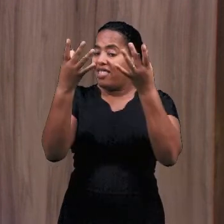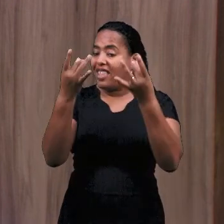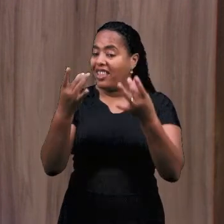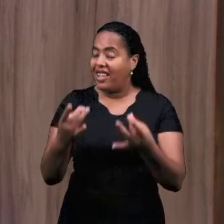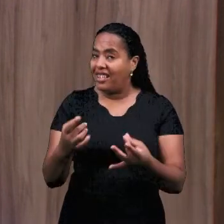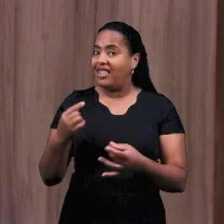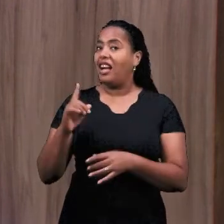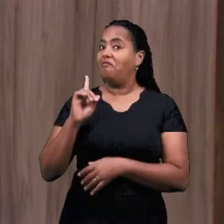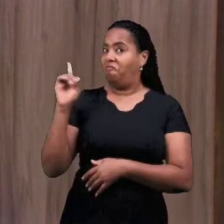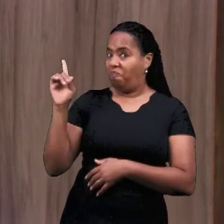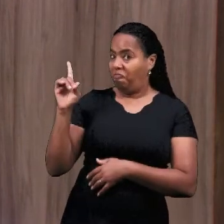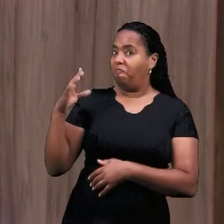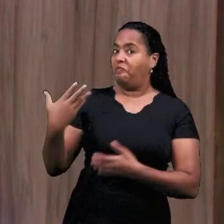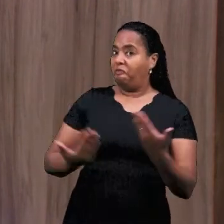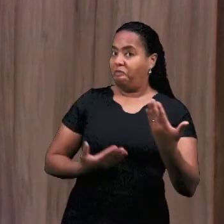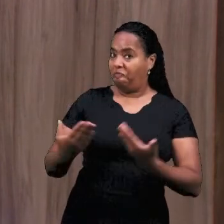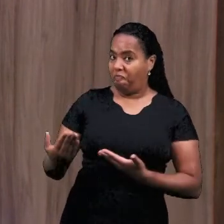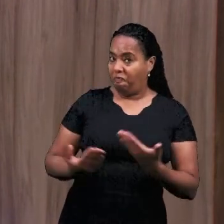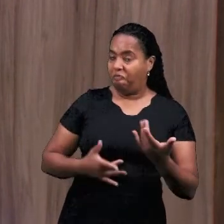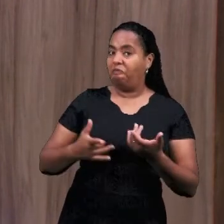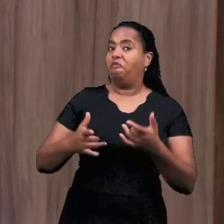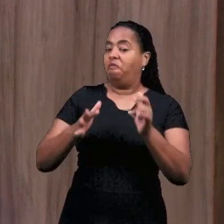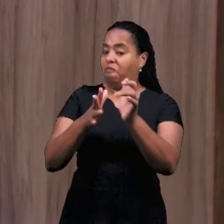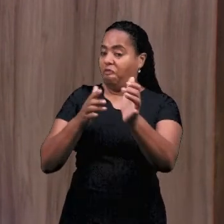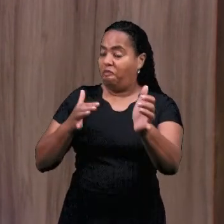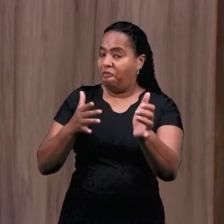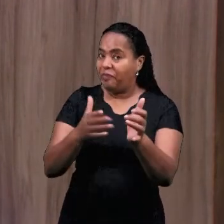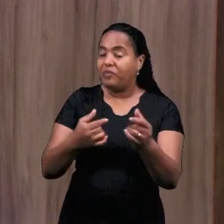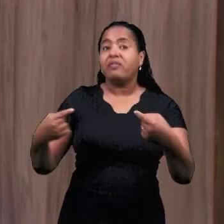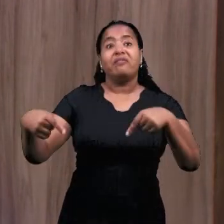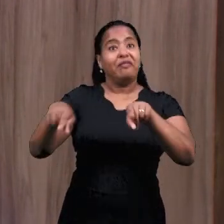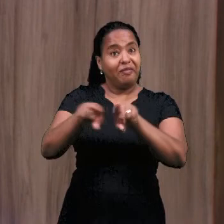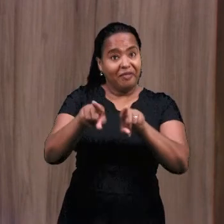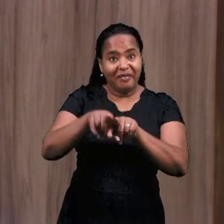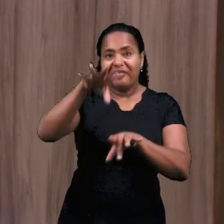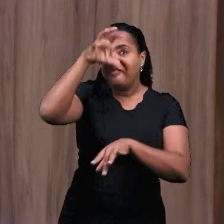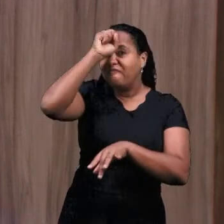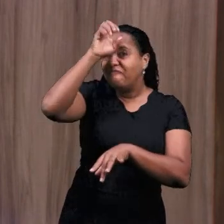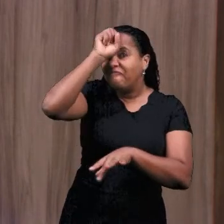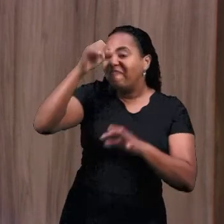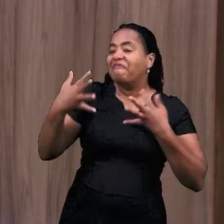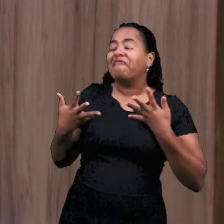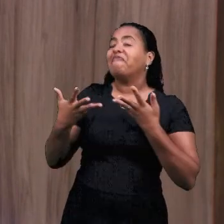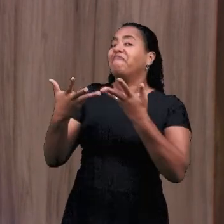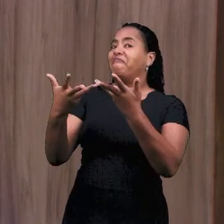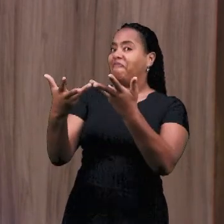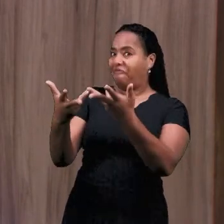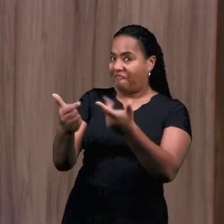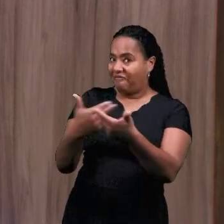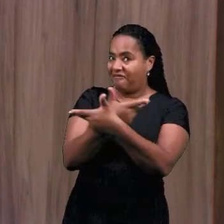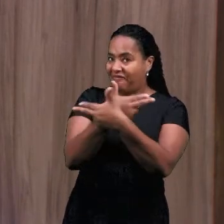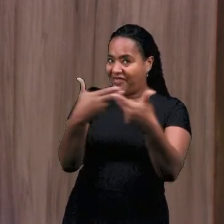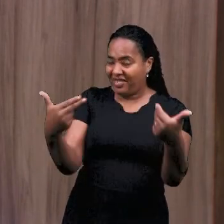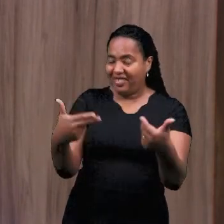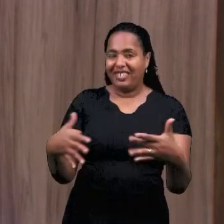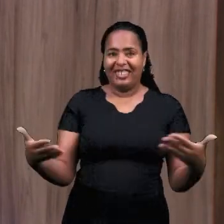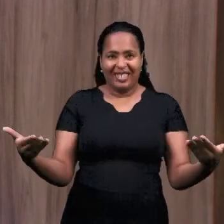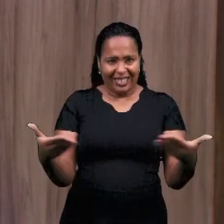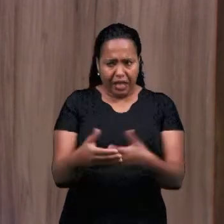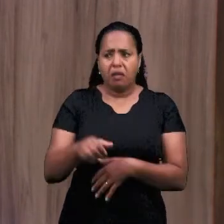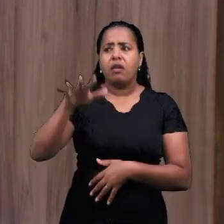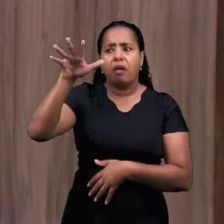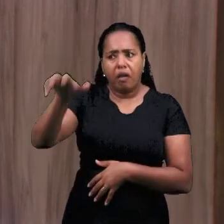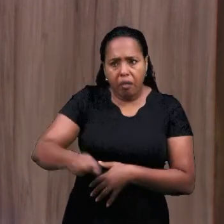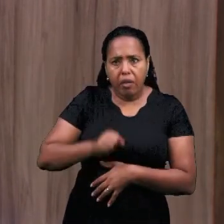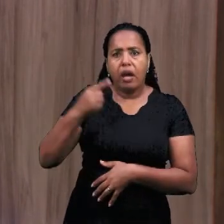sur ce serviteur instrumentiste. Et certainement, nous allons apprendre des choses merveilleuses. Alors, prenez votre